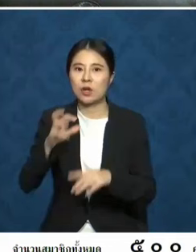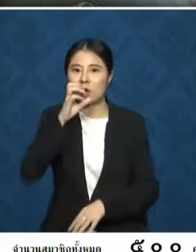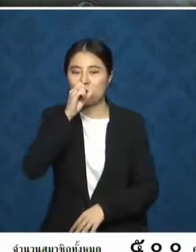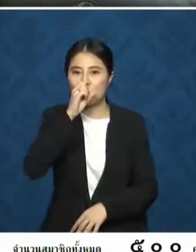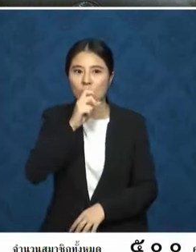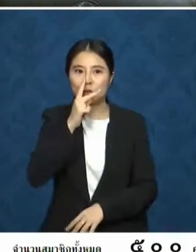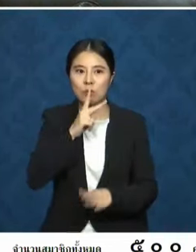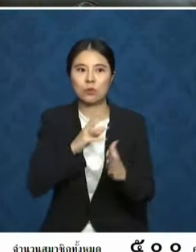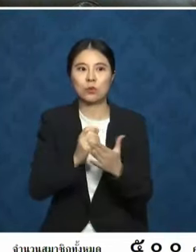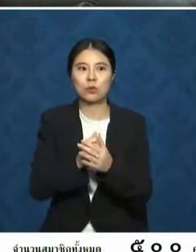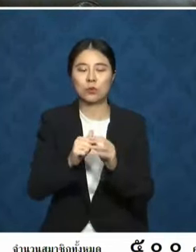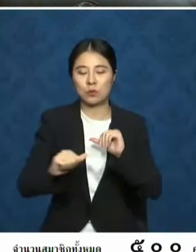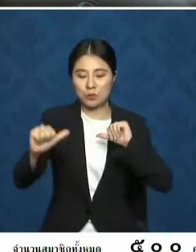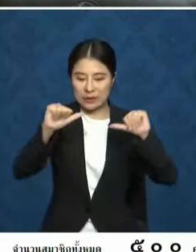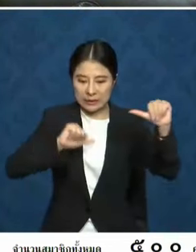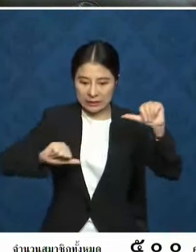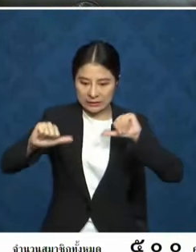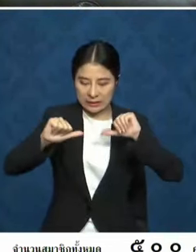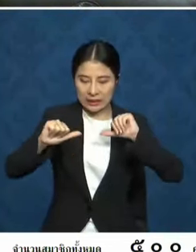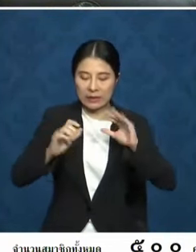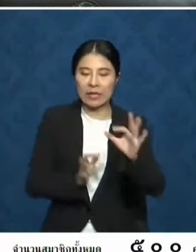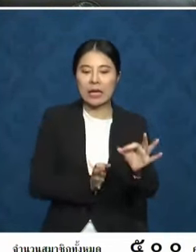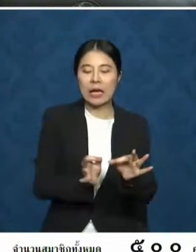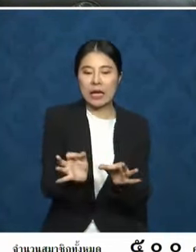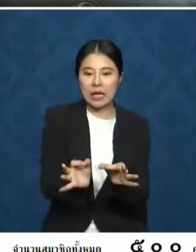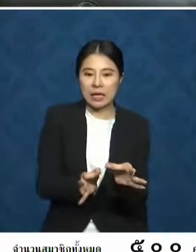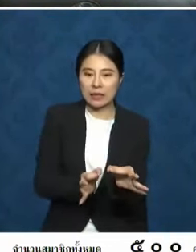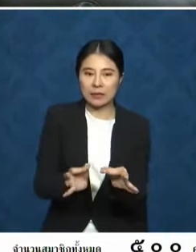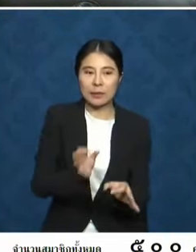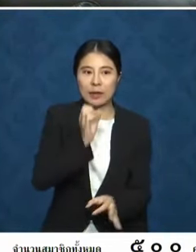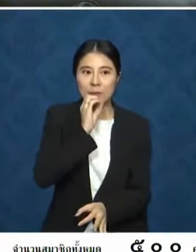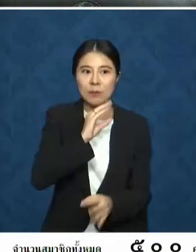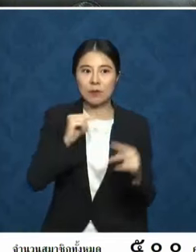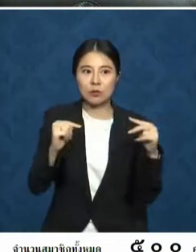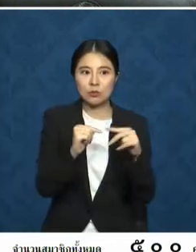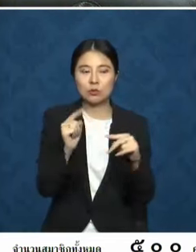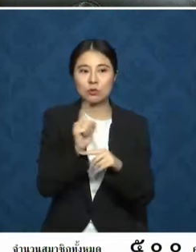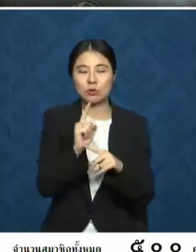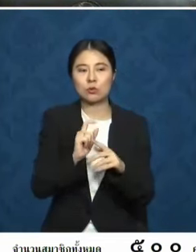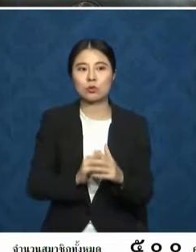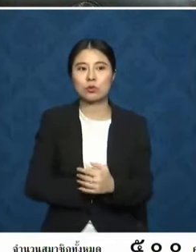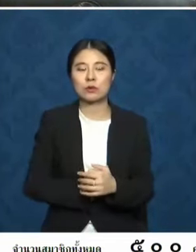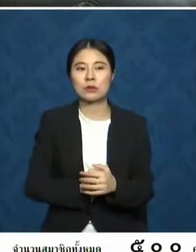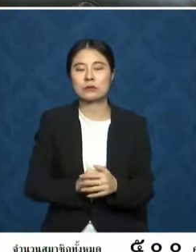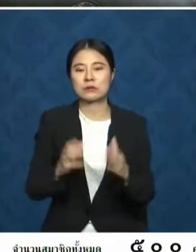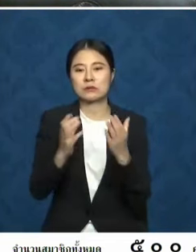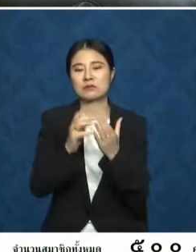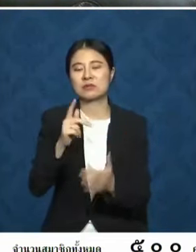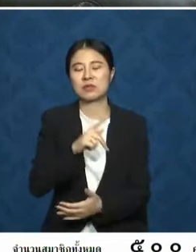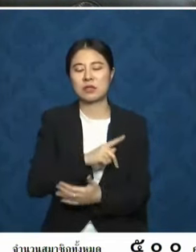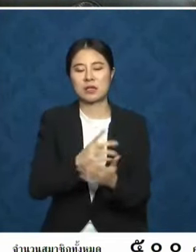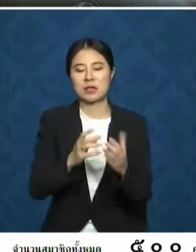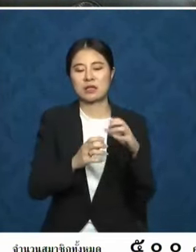าวิธ Rankการทางibenาสาติที่จะไปอธิบายความเชื่อกับกับพุทธกับสำนกพุทธ